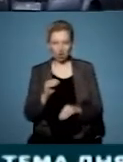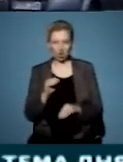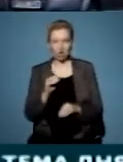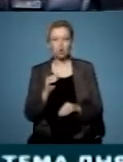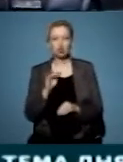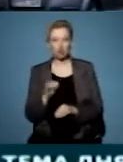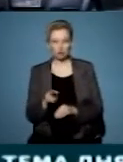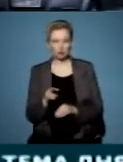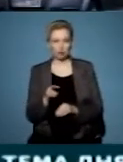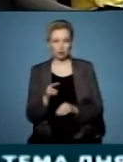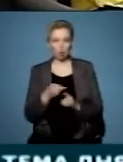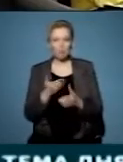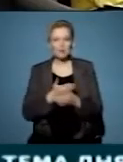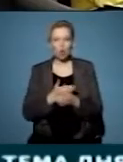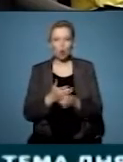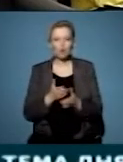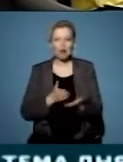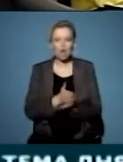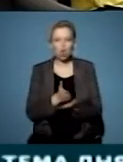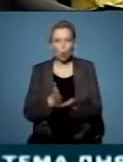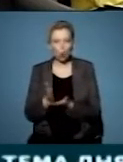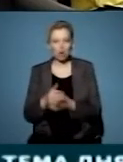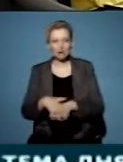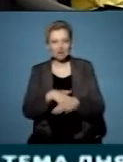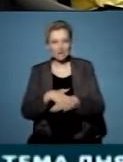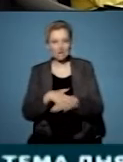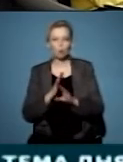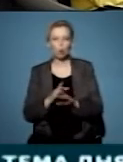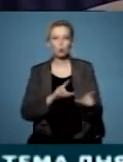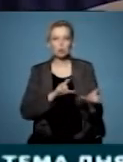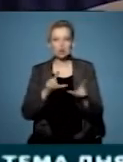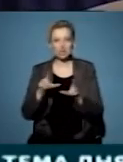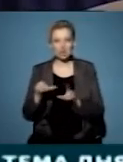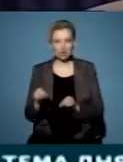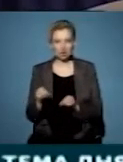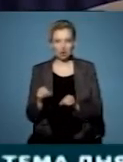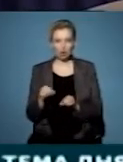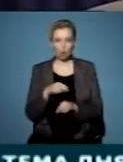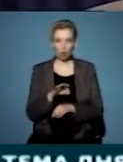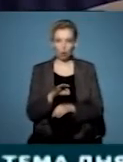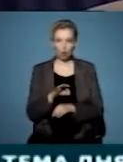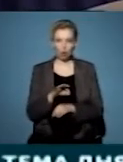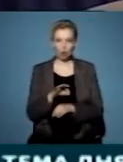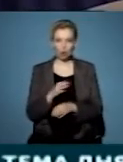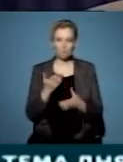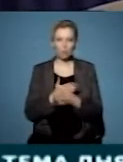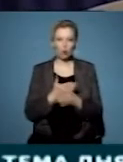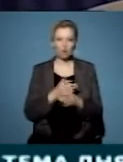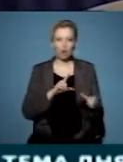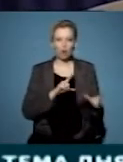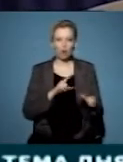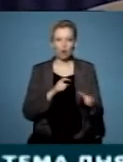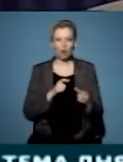це, що пільгові категорії населення будуть їздити по пільгових